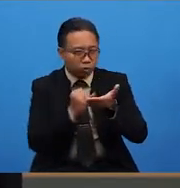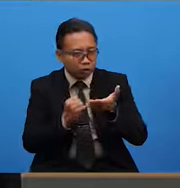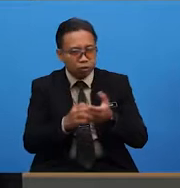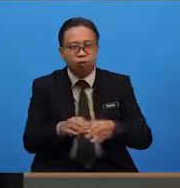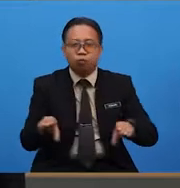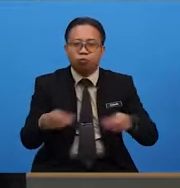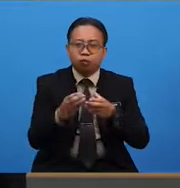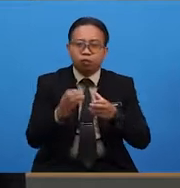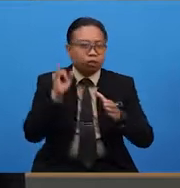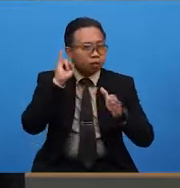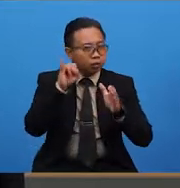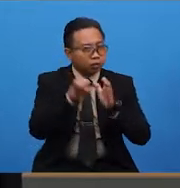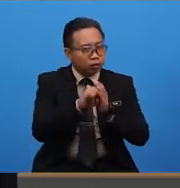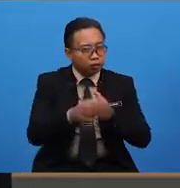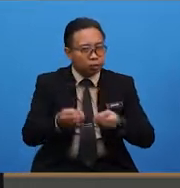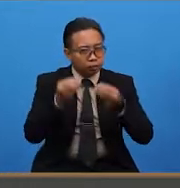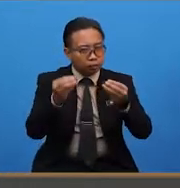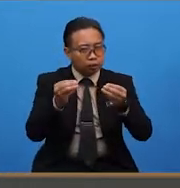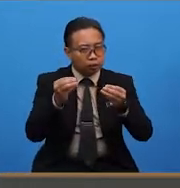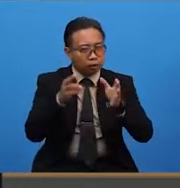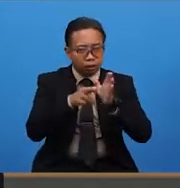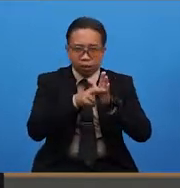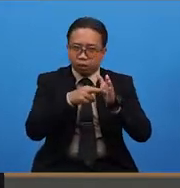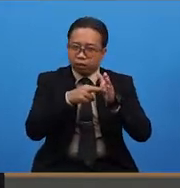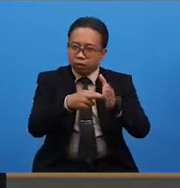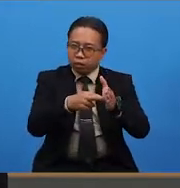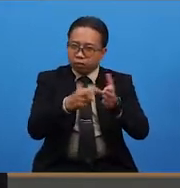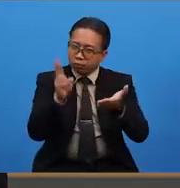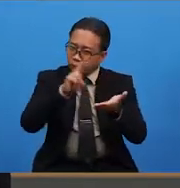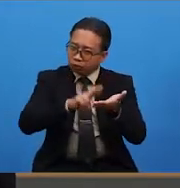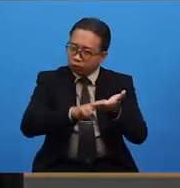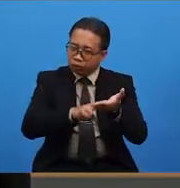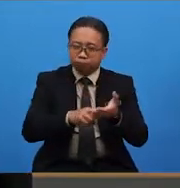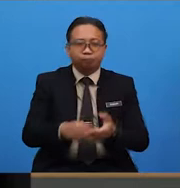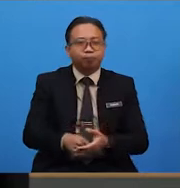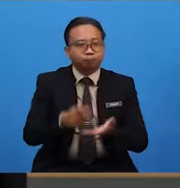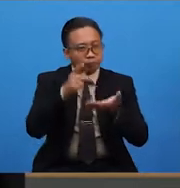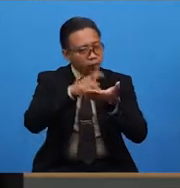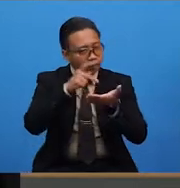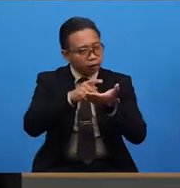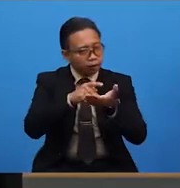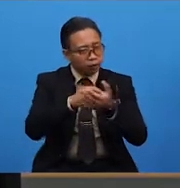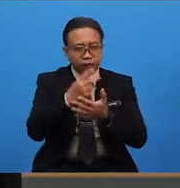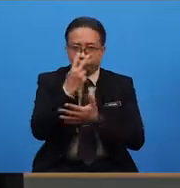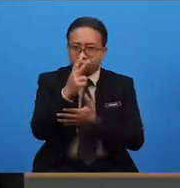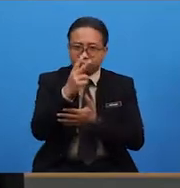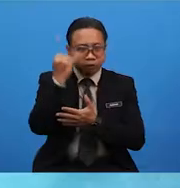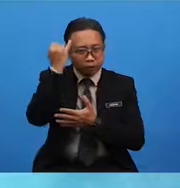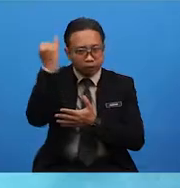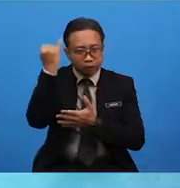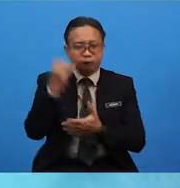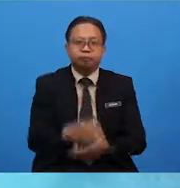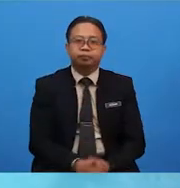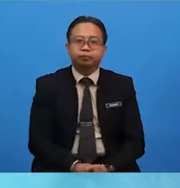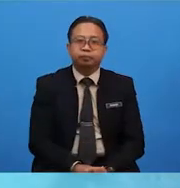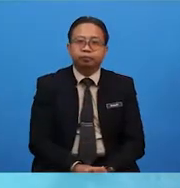menghasilkan bagi mereka kajian dan proses pencernaan ID yang dilakukannya